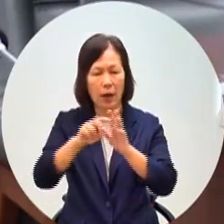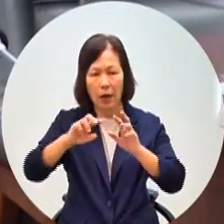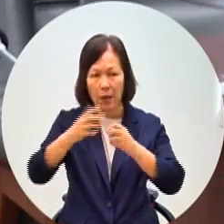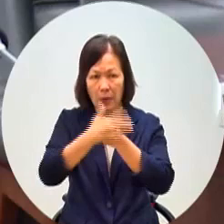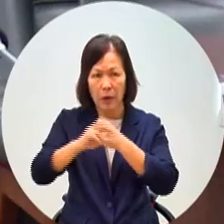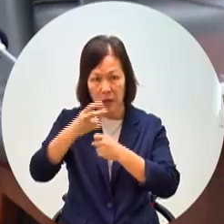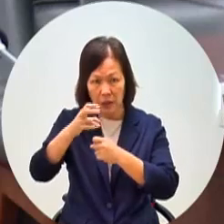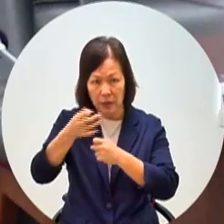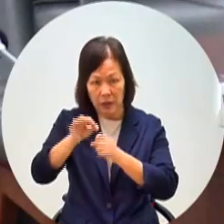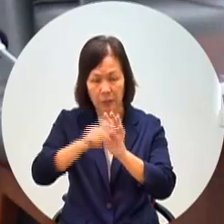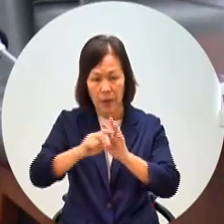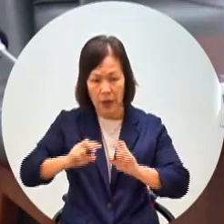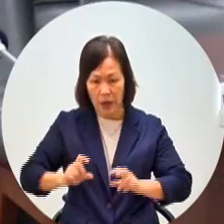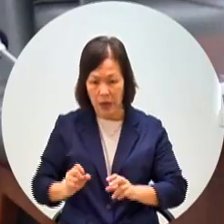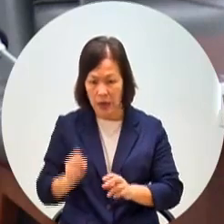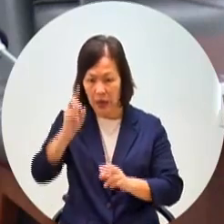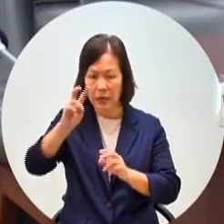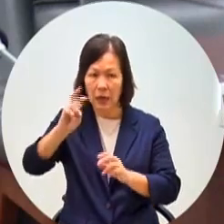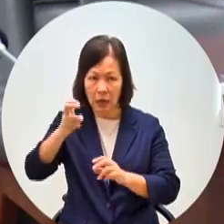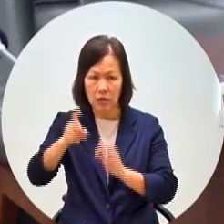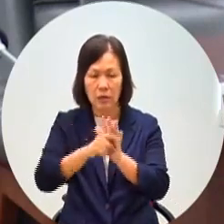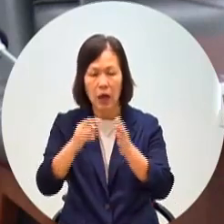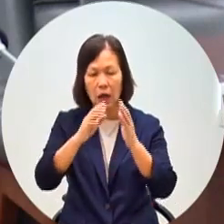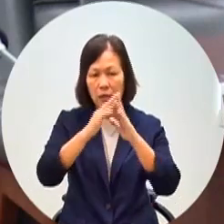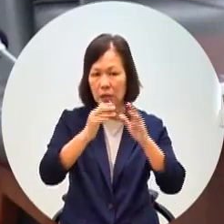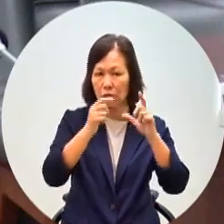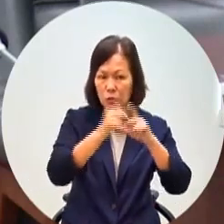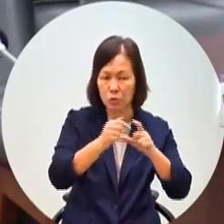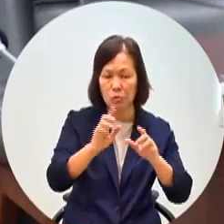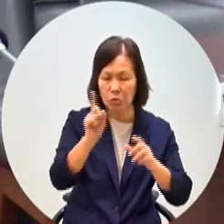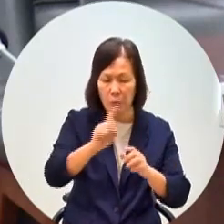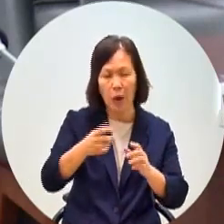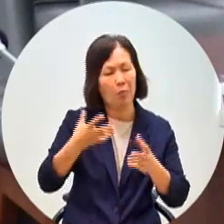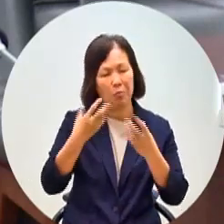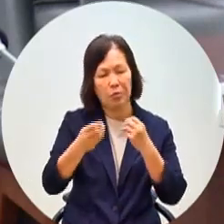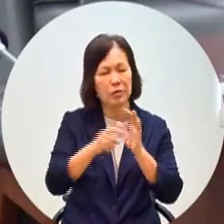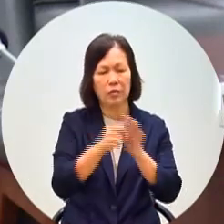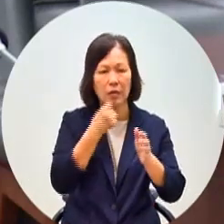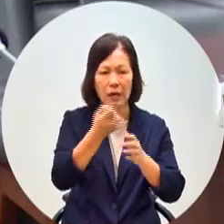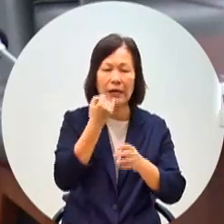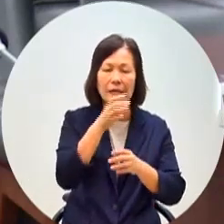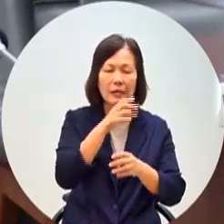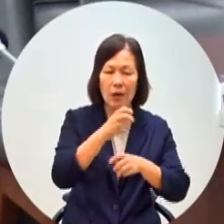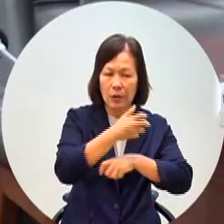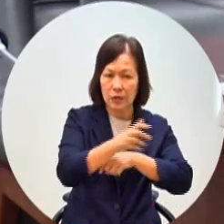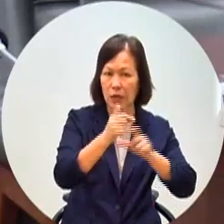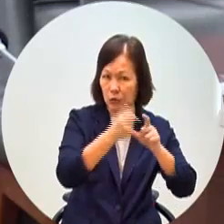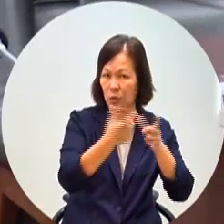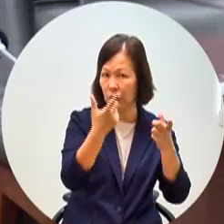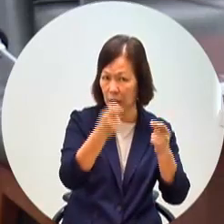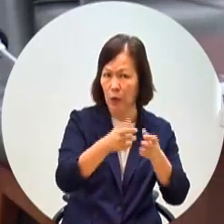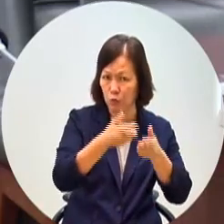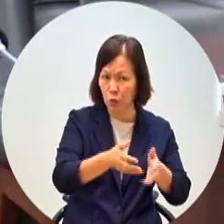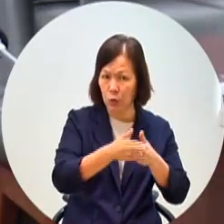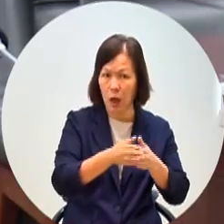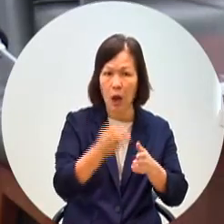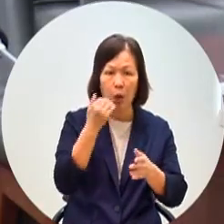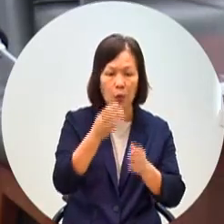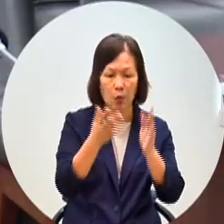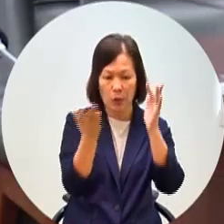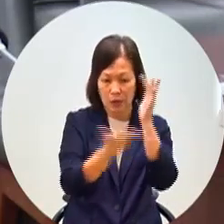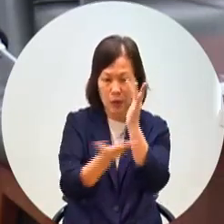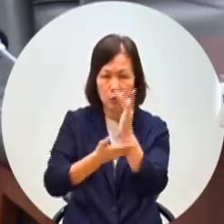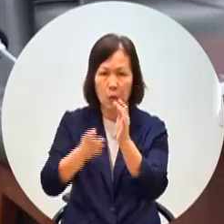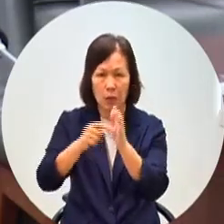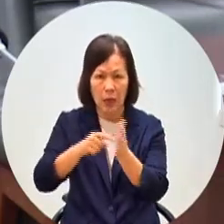到20万？市区怎么样我不懂，但是我知道我们县区真的很需要，我要给喷一个草啊都